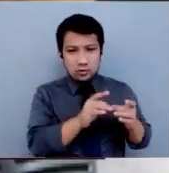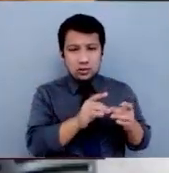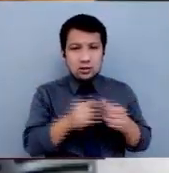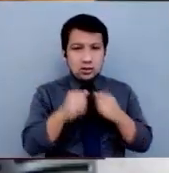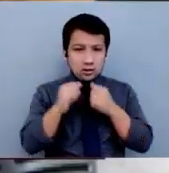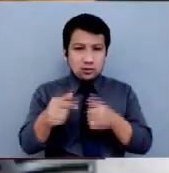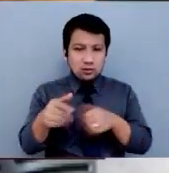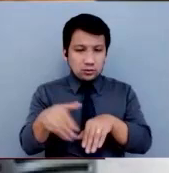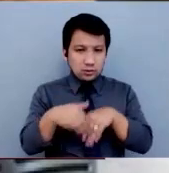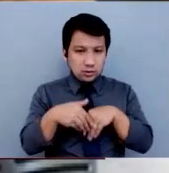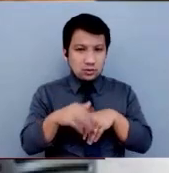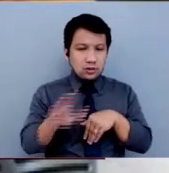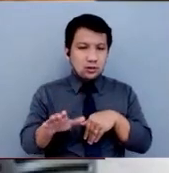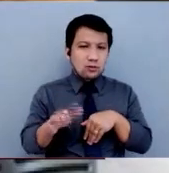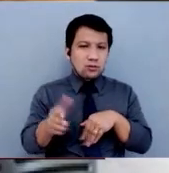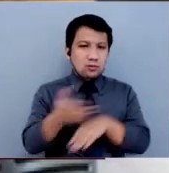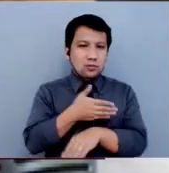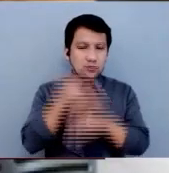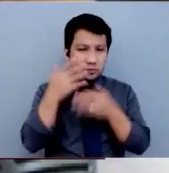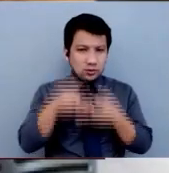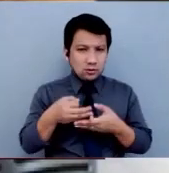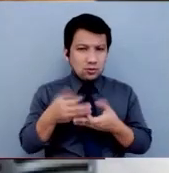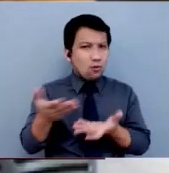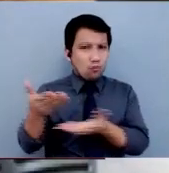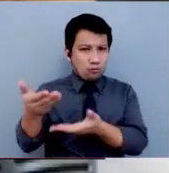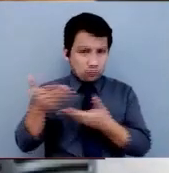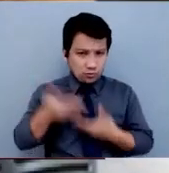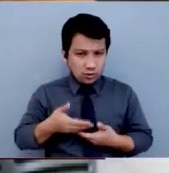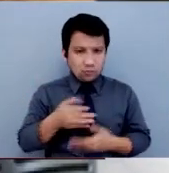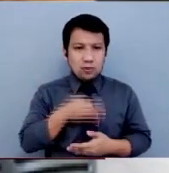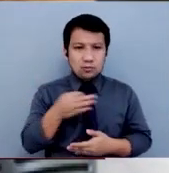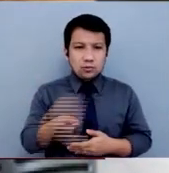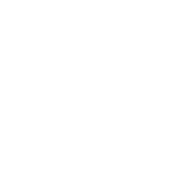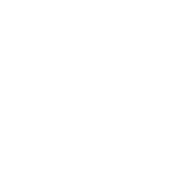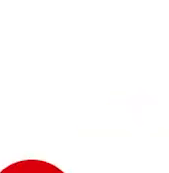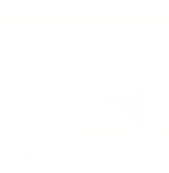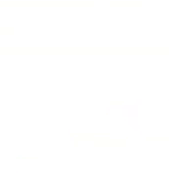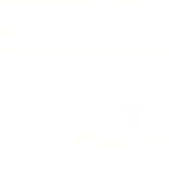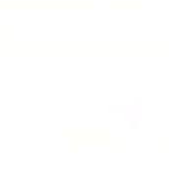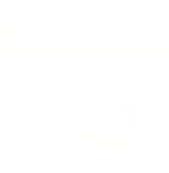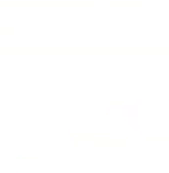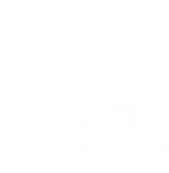naman muna magkomento si Wico. Hindi pa raw niya natatanggap ang kopya ng desisyon.